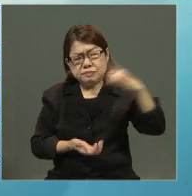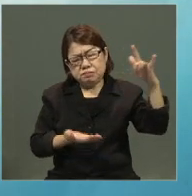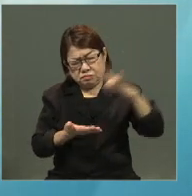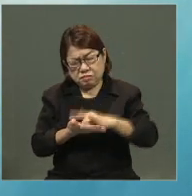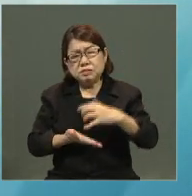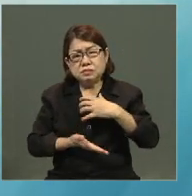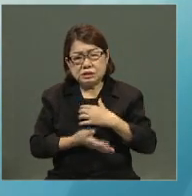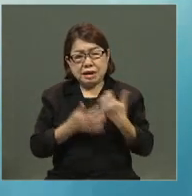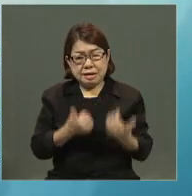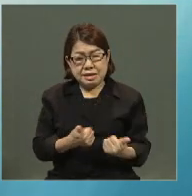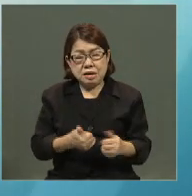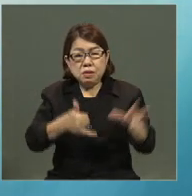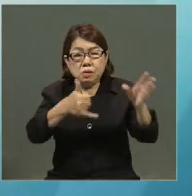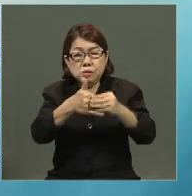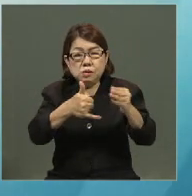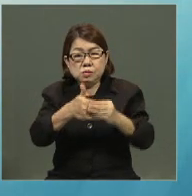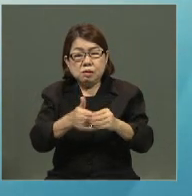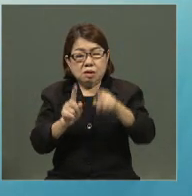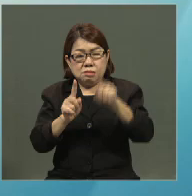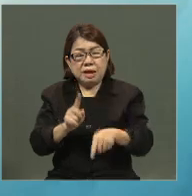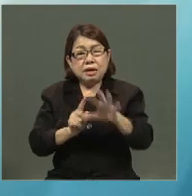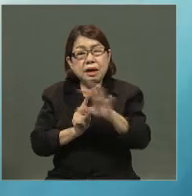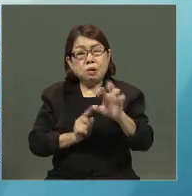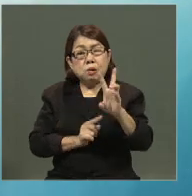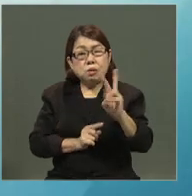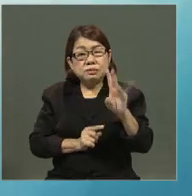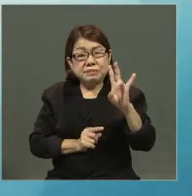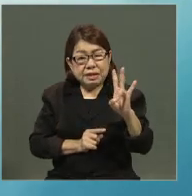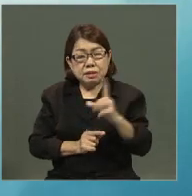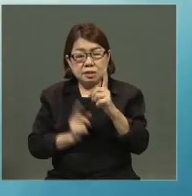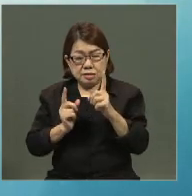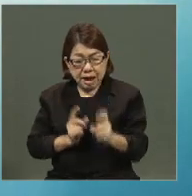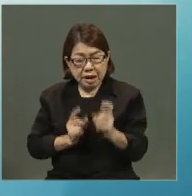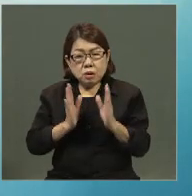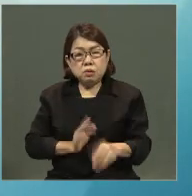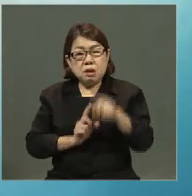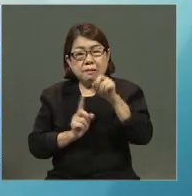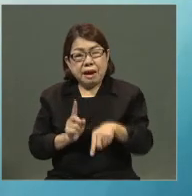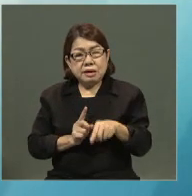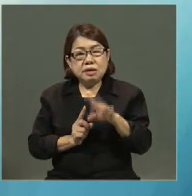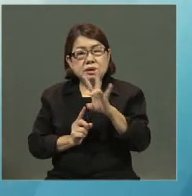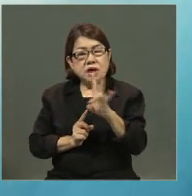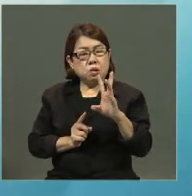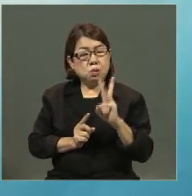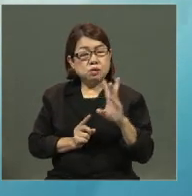ครับหยิบที่มีกรณีของนักศึกษาไทยนะครับคนไทยที่อยากจะกลับมานะครับณวันนี้มีรายใหม่ขึ้นมา1,500 67รายนะครับเสียชีวิตไปแล้ว1766